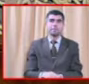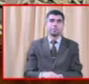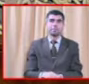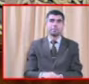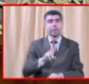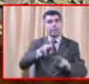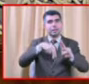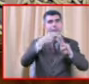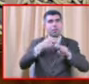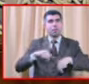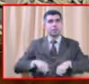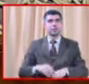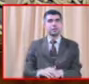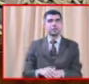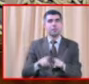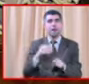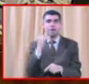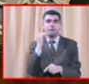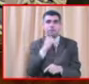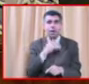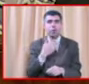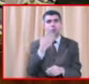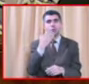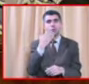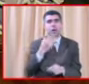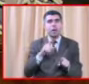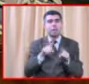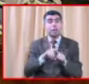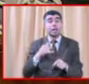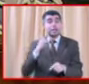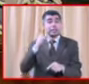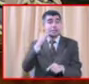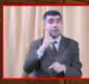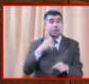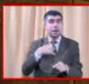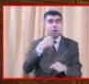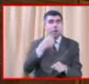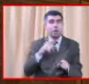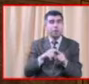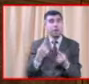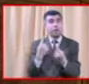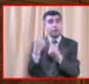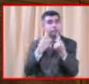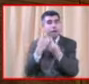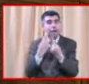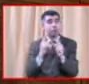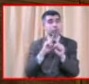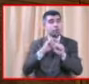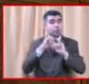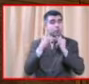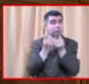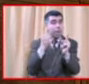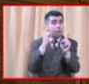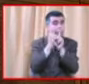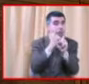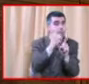كلمه السيد الوزير تفضل. شكرا فقط بسرعه، شكرا لكم السيد النائب، واناديكم بدوري الى انكم تبقوا حاضرين معنا من